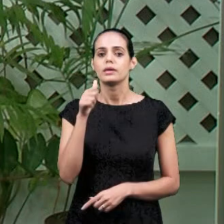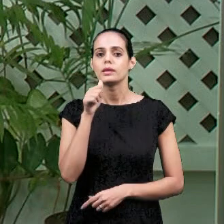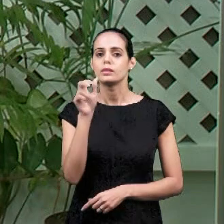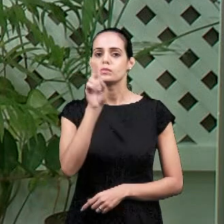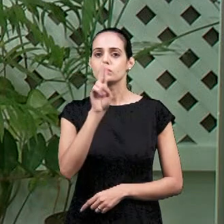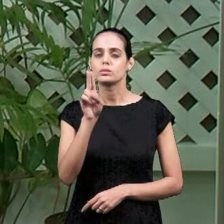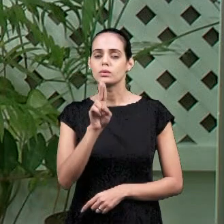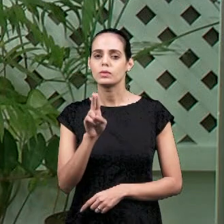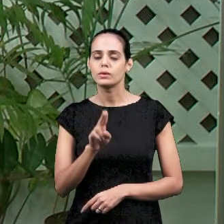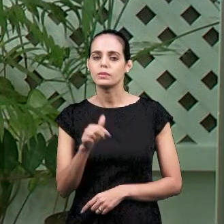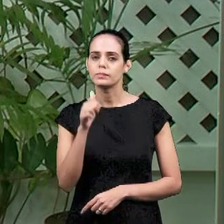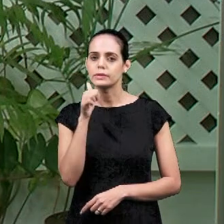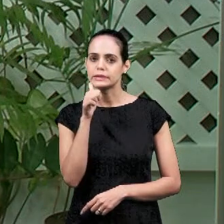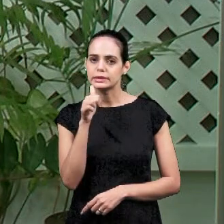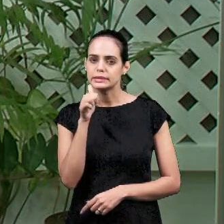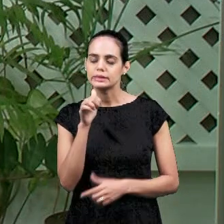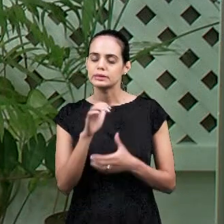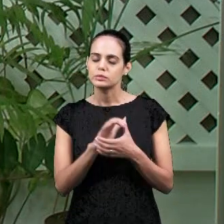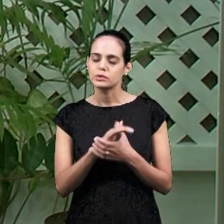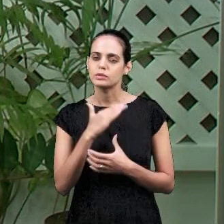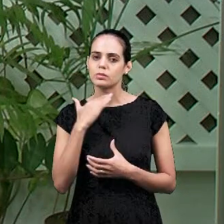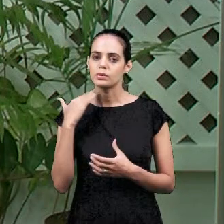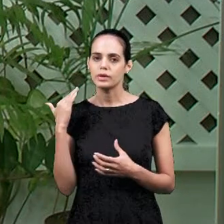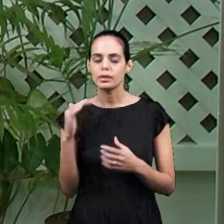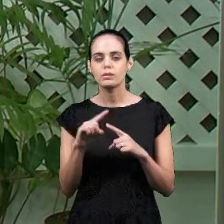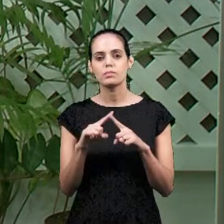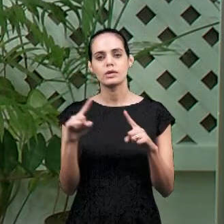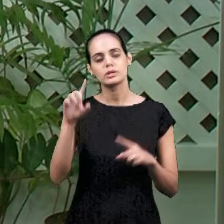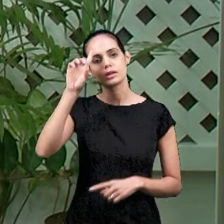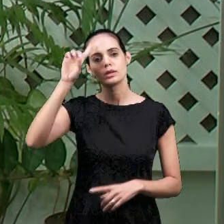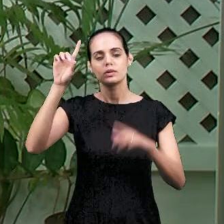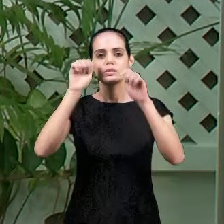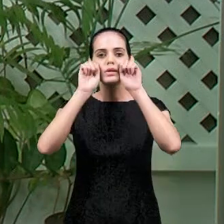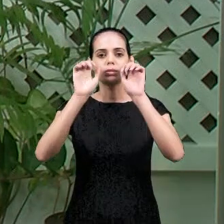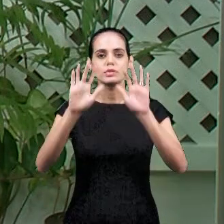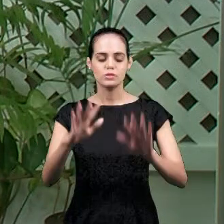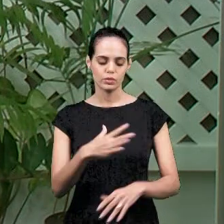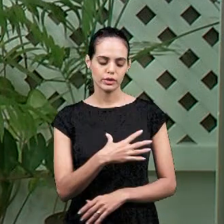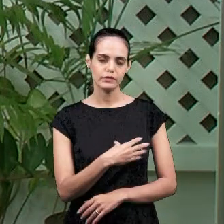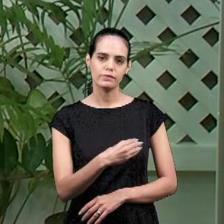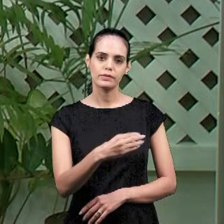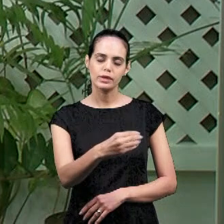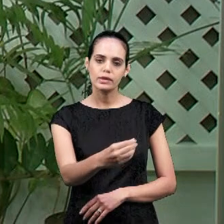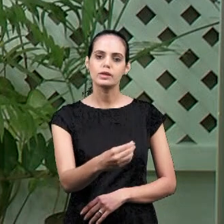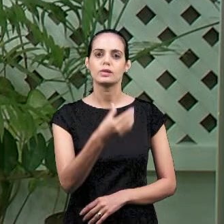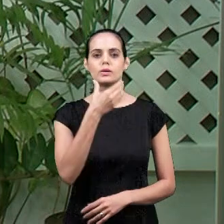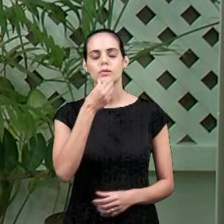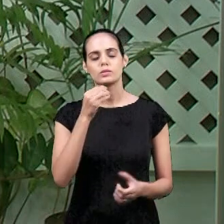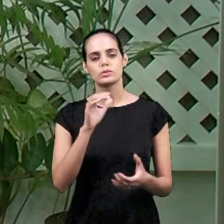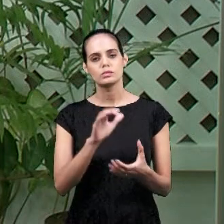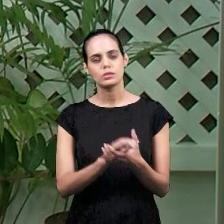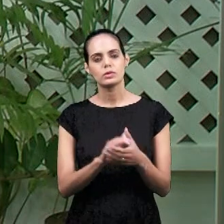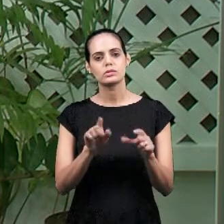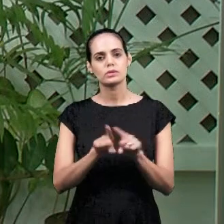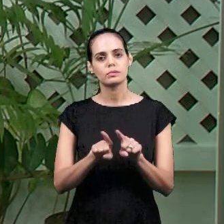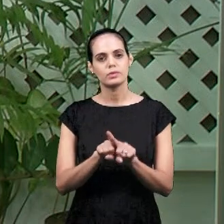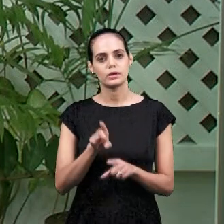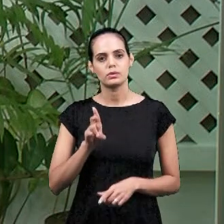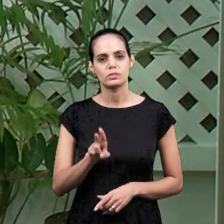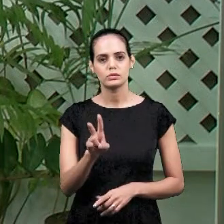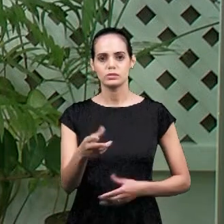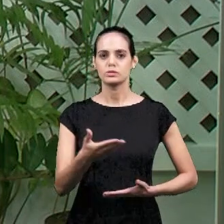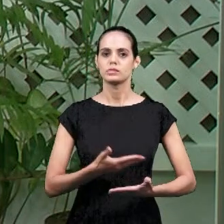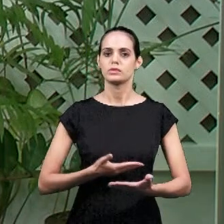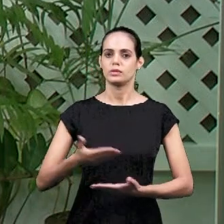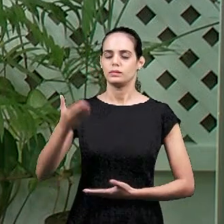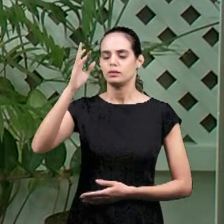le nom des sœurs qui sont décédées, les enfants sont restés. Que Dieu bénisse à ses frères qui sont restés